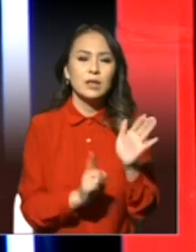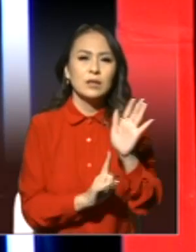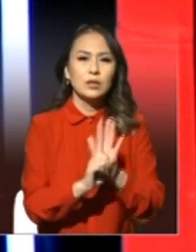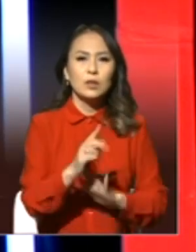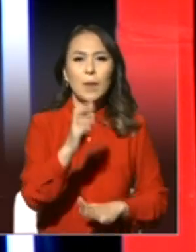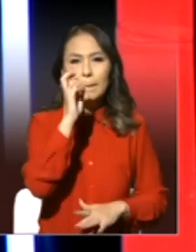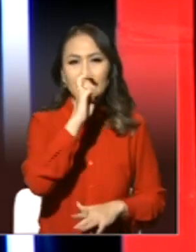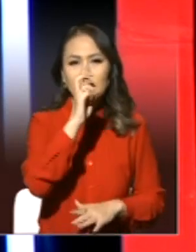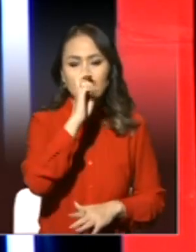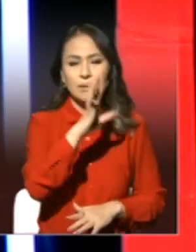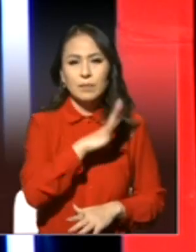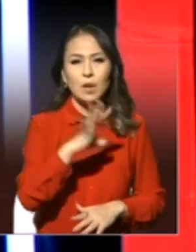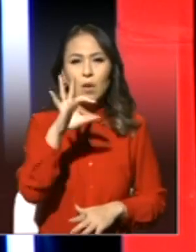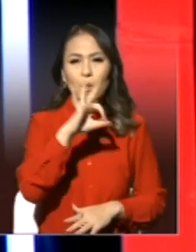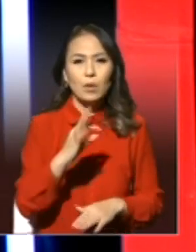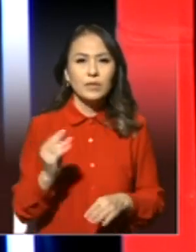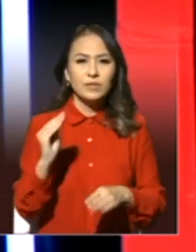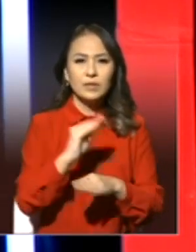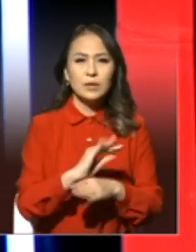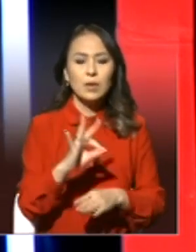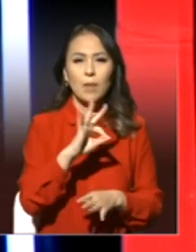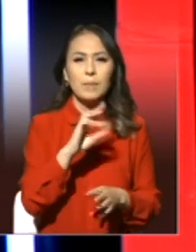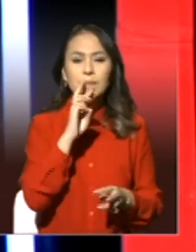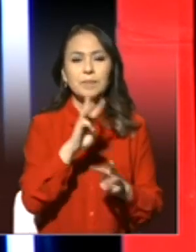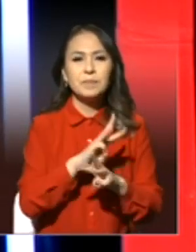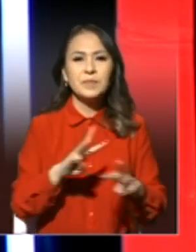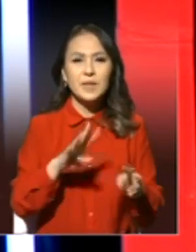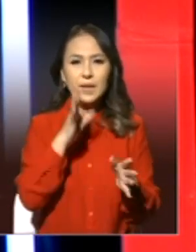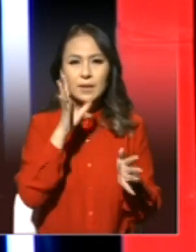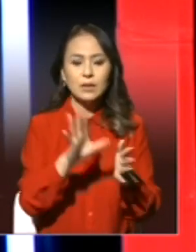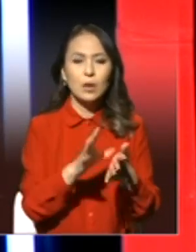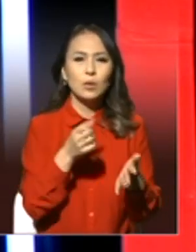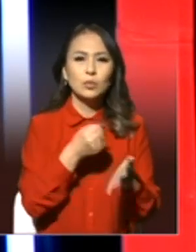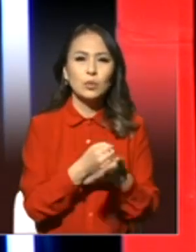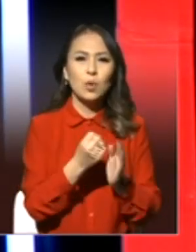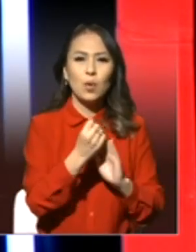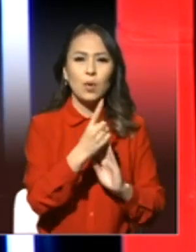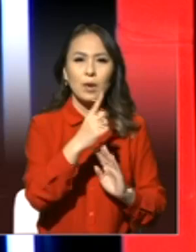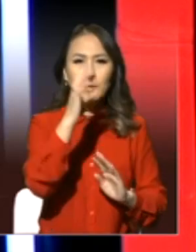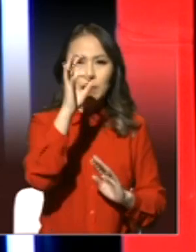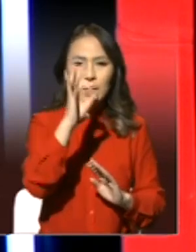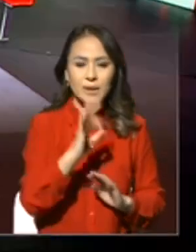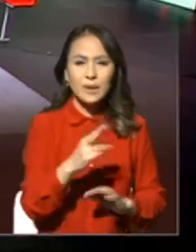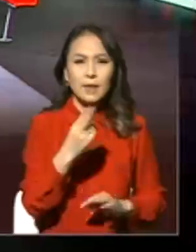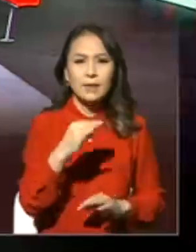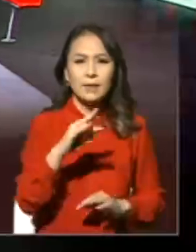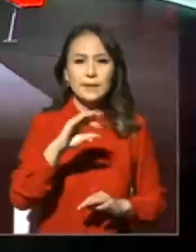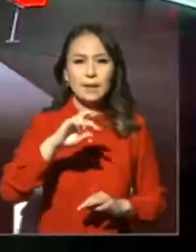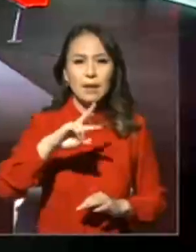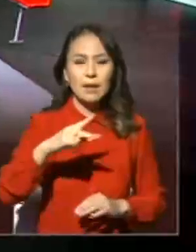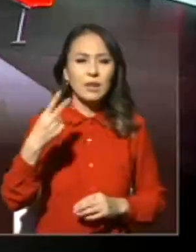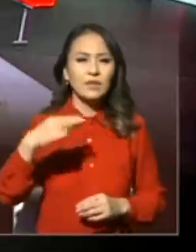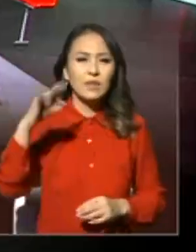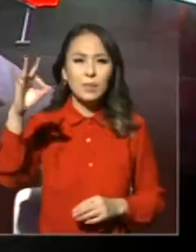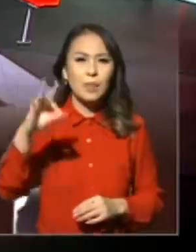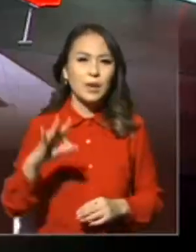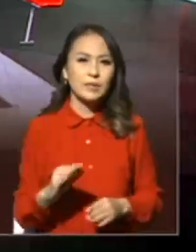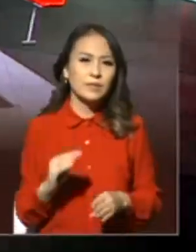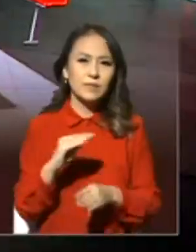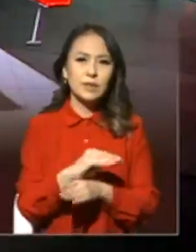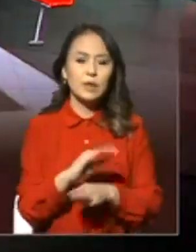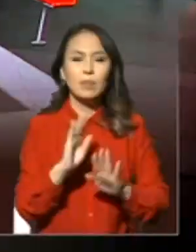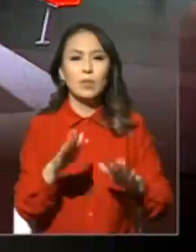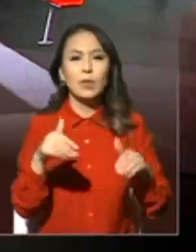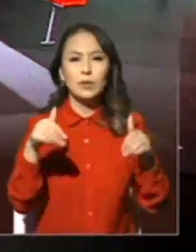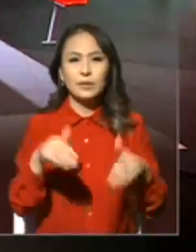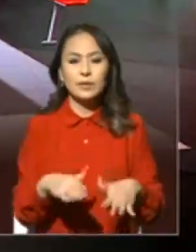қымбаттайтынан бастадық қой. Энергетика министрлігі елде бензин бағасын 11%-ға, ал дизель отынының бағасын 20%-ға өсіру туралы шешім